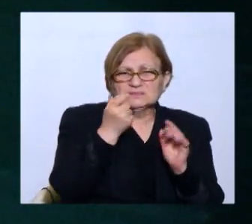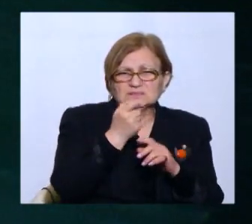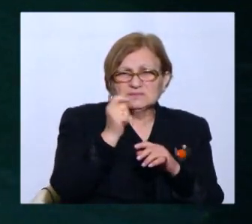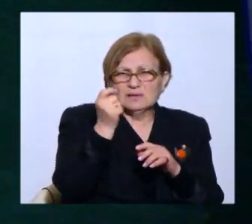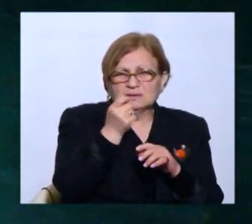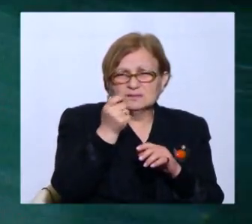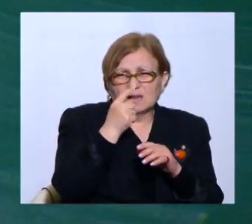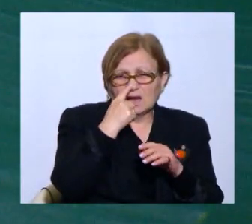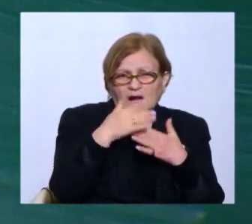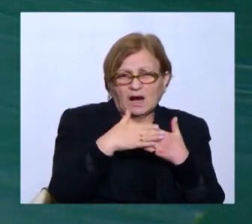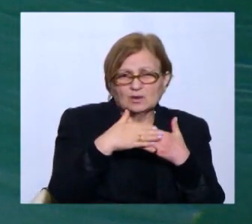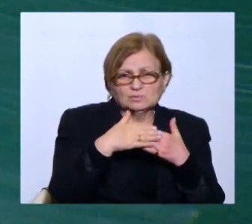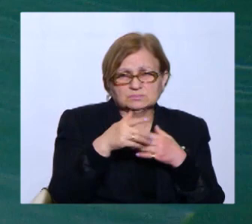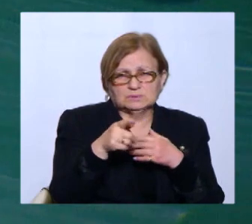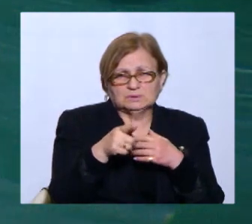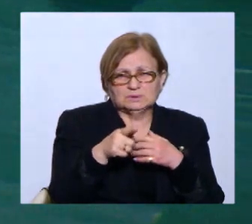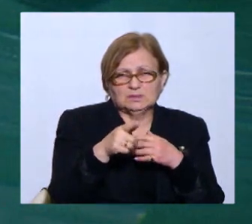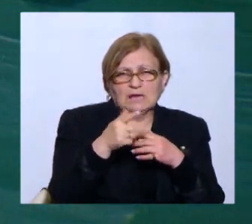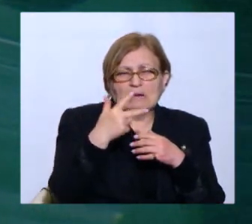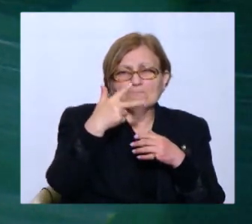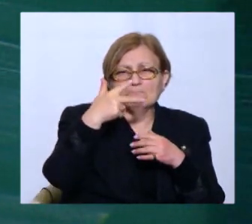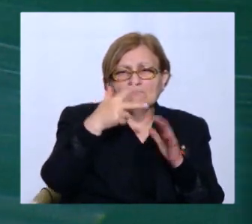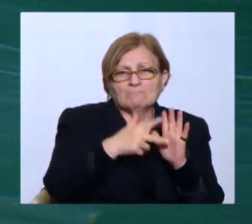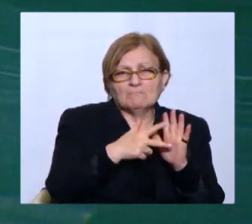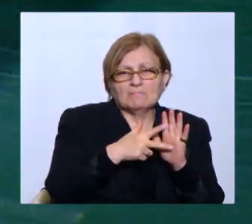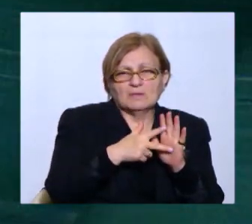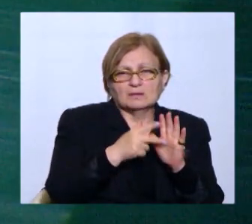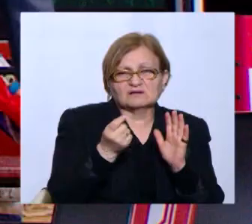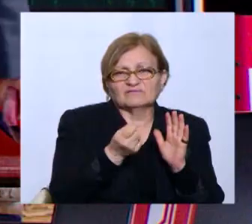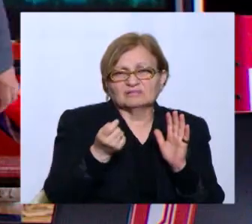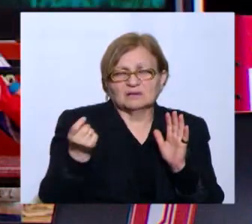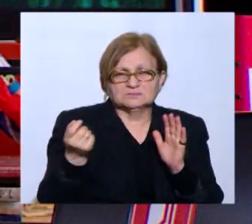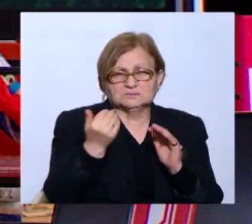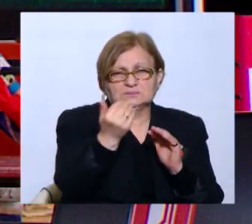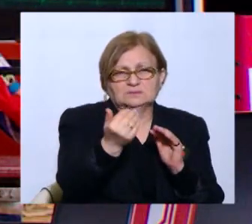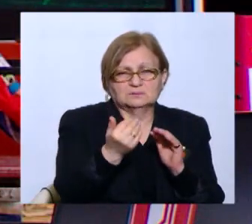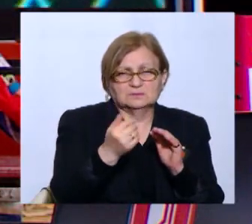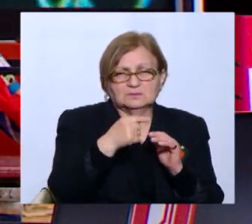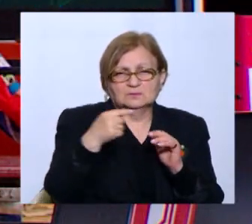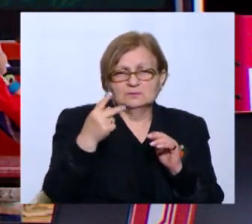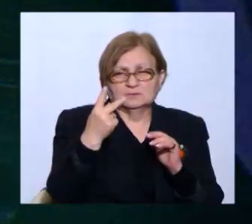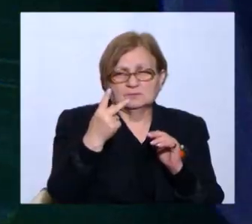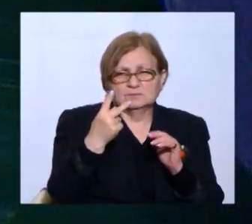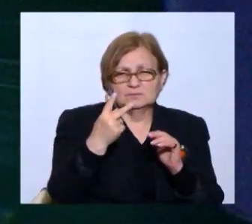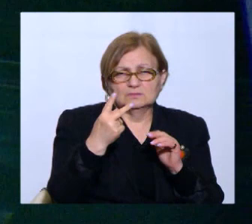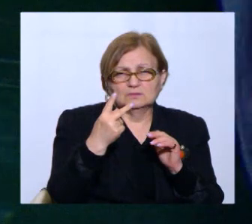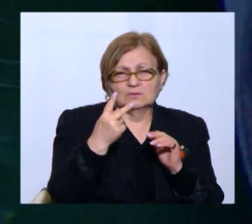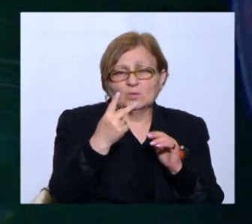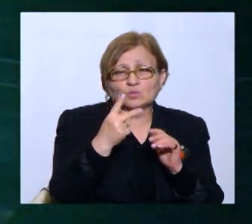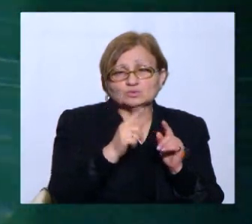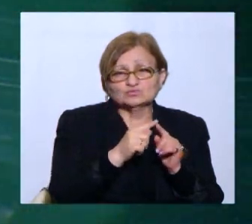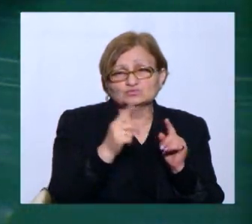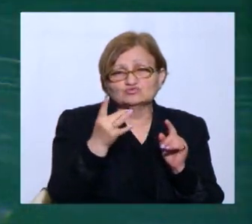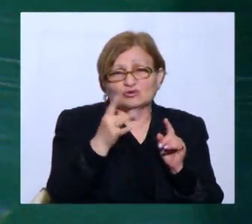ძალიან ახლოს არის. ანუ მერვე ნაწილი არის აი ამ მონაკვეთის. -2-ისთვის არის 2-ჯერ კი არის უფრო დაშორებული